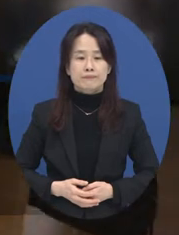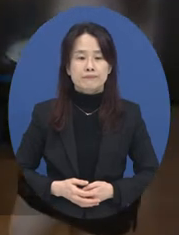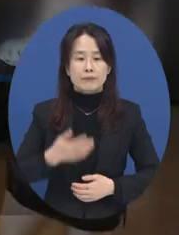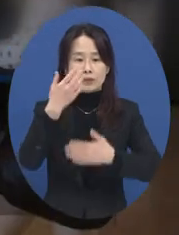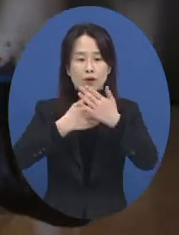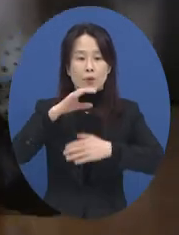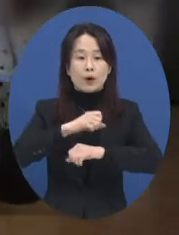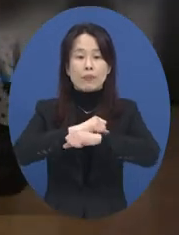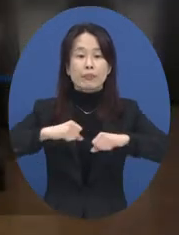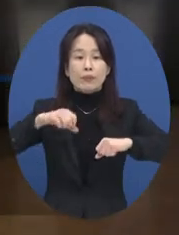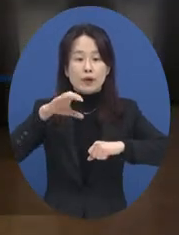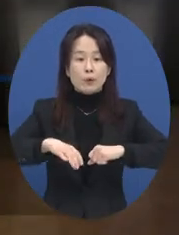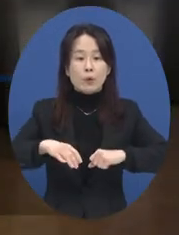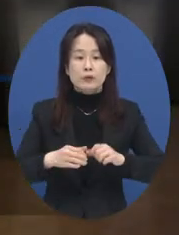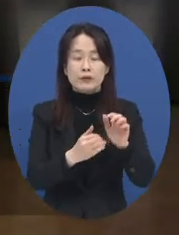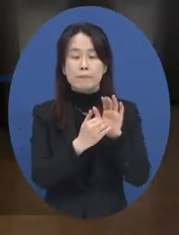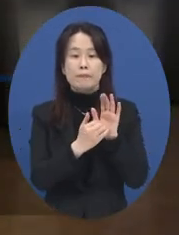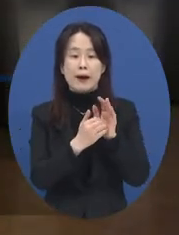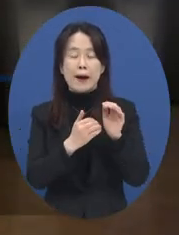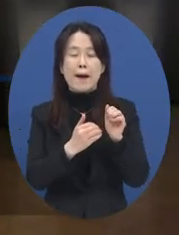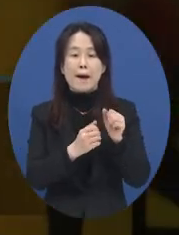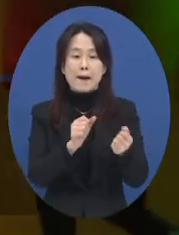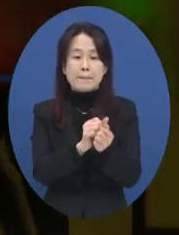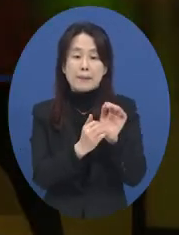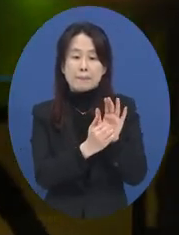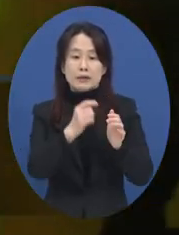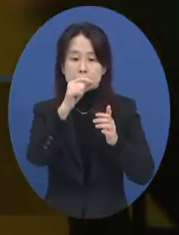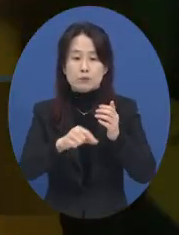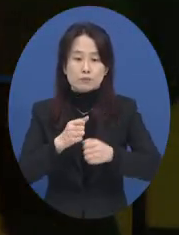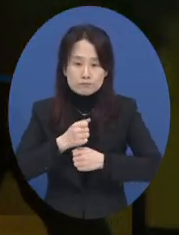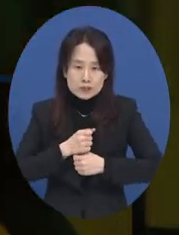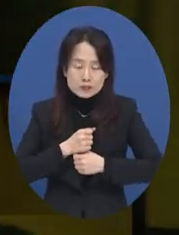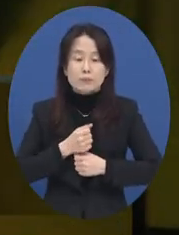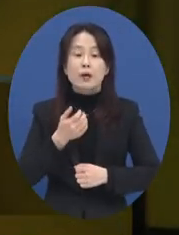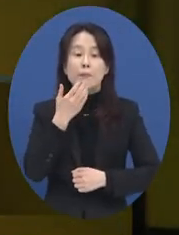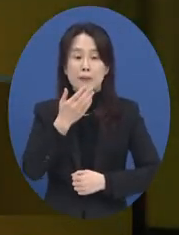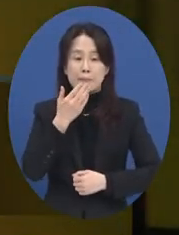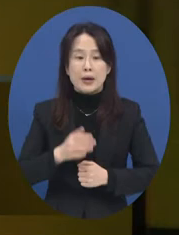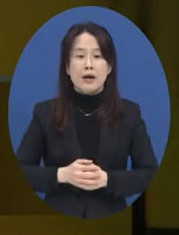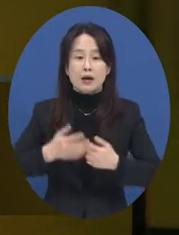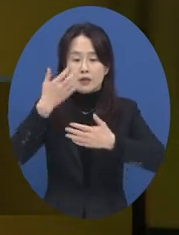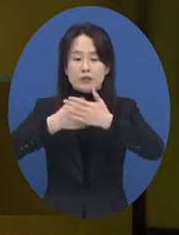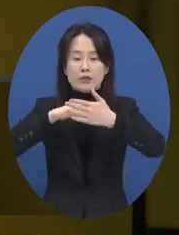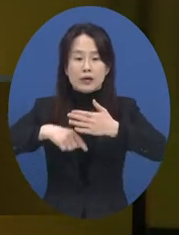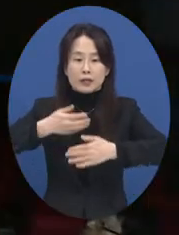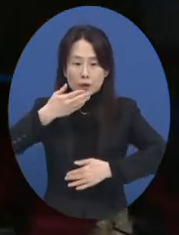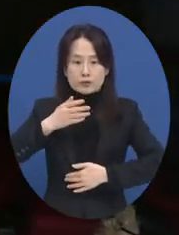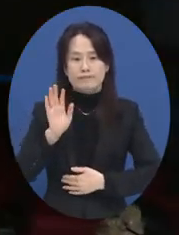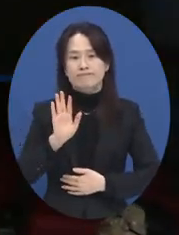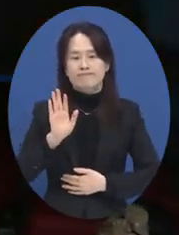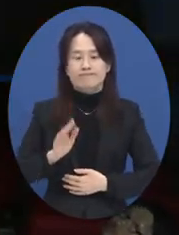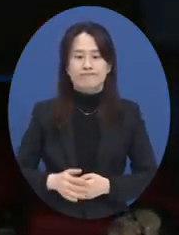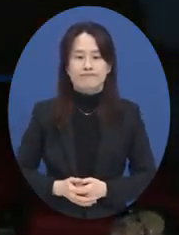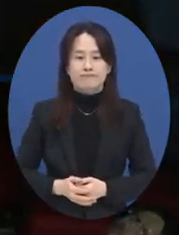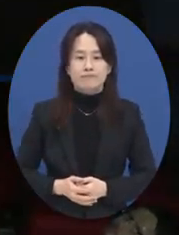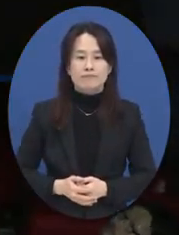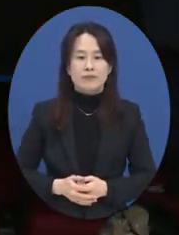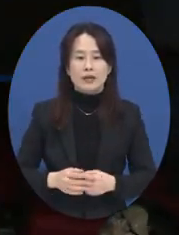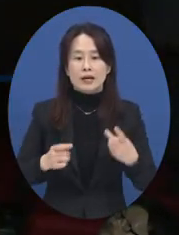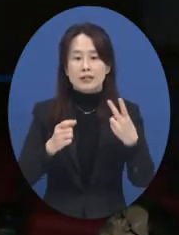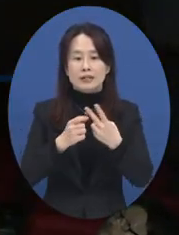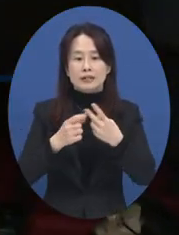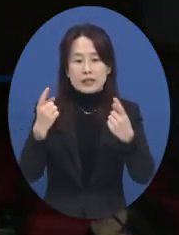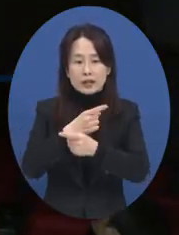영화관 로비에서 는 방역 수칙 준수 하에 가능하고요 상영관 내 음식 섭취는 아직 안 됩니다 이 부분을 2차